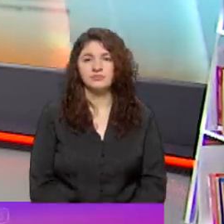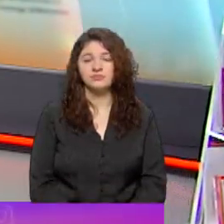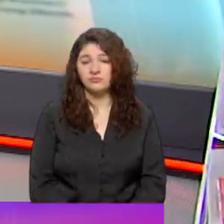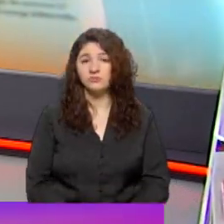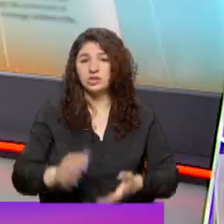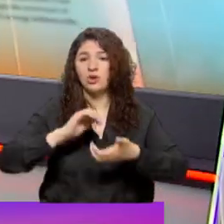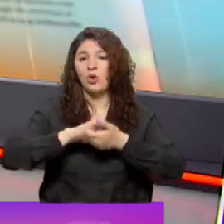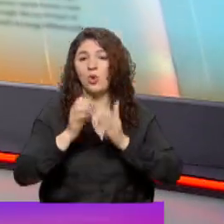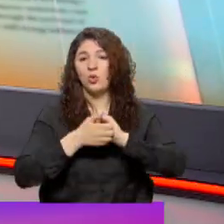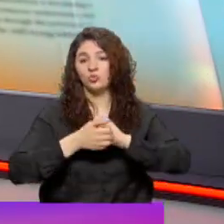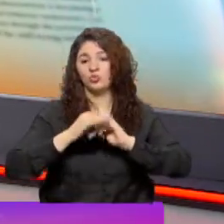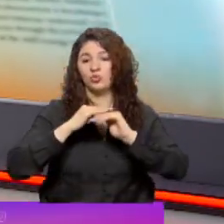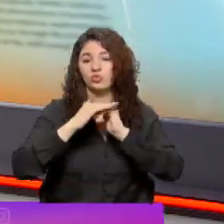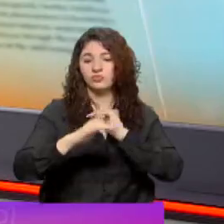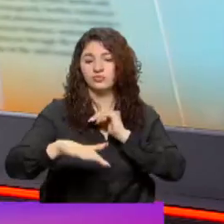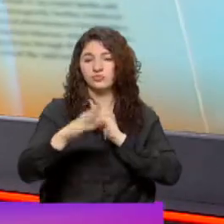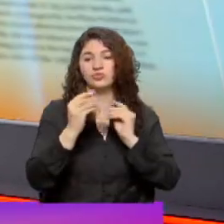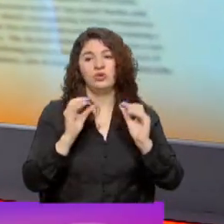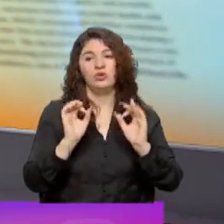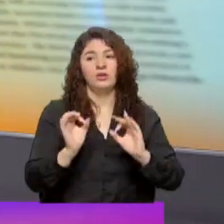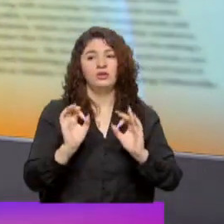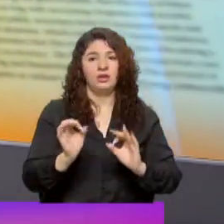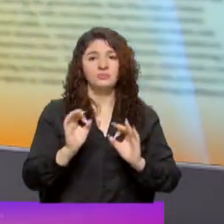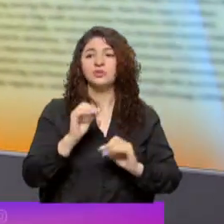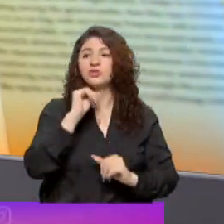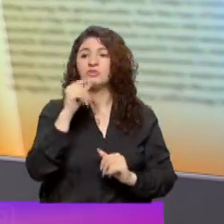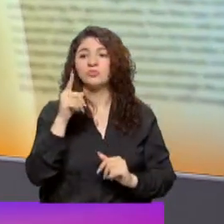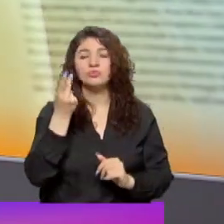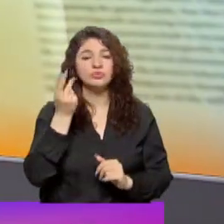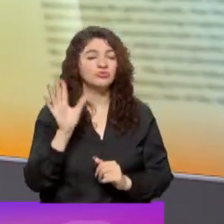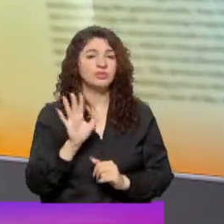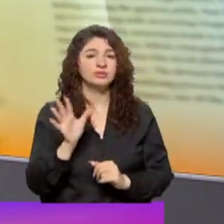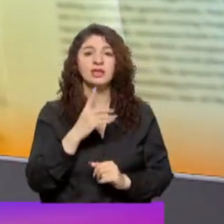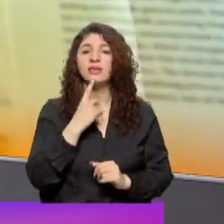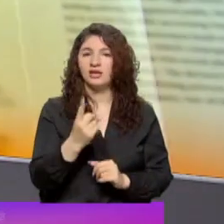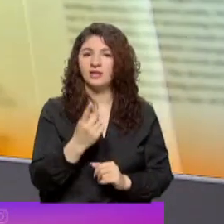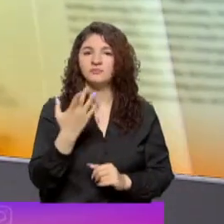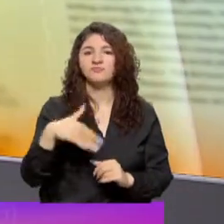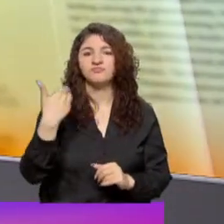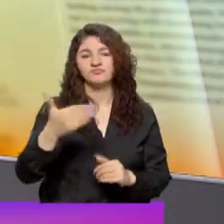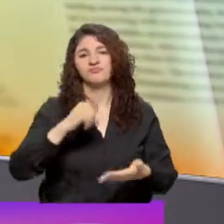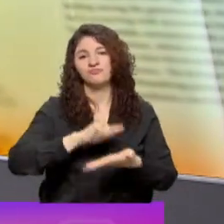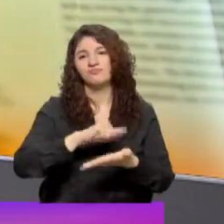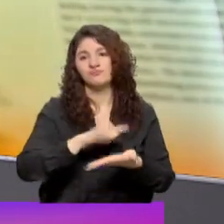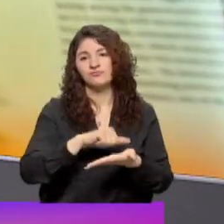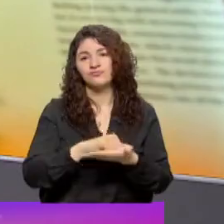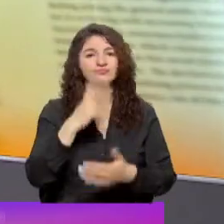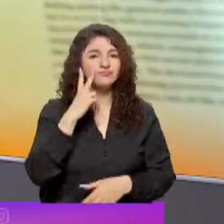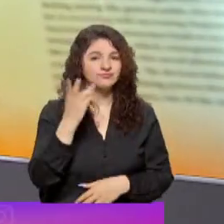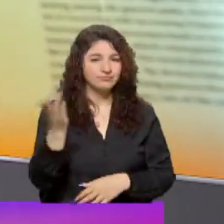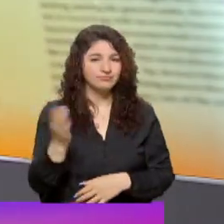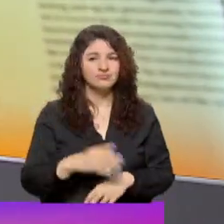örgütlü toplum çok önemlidir hiç kimse bunu unutmasın diyelim bir sonraki gazetemize